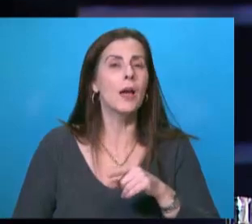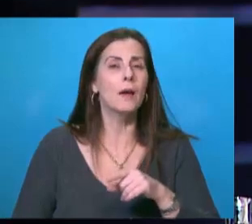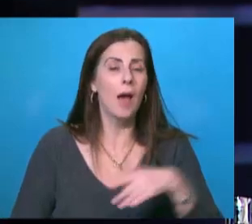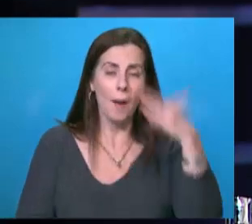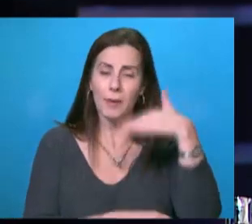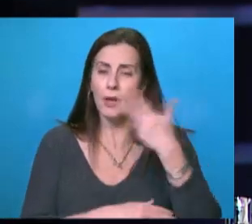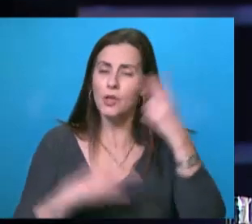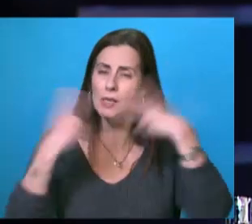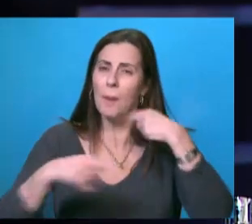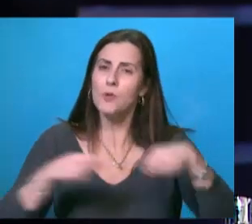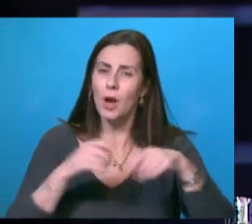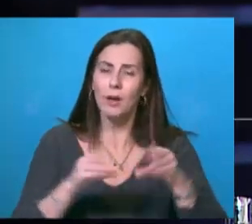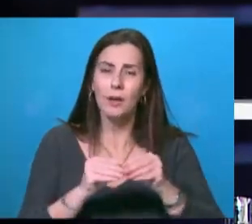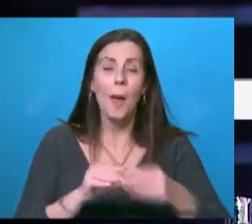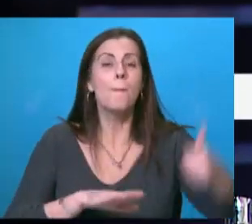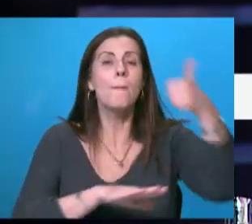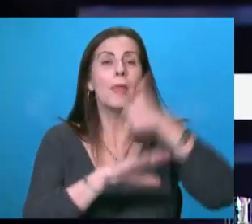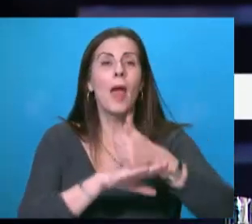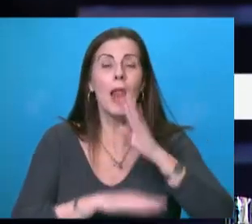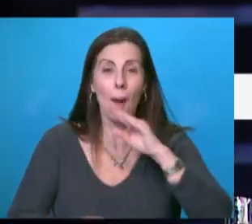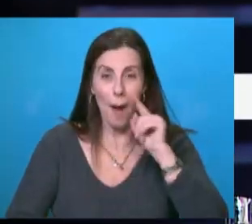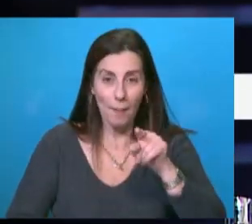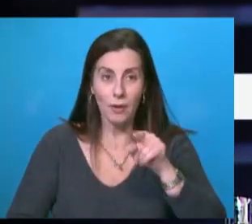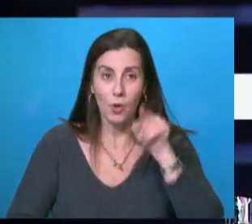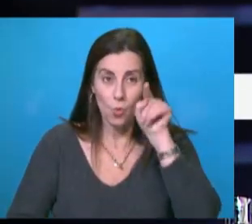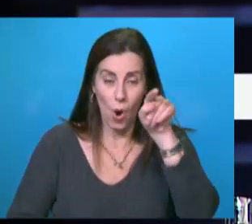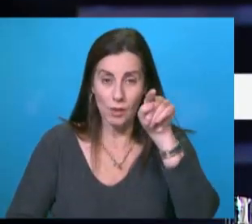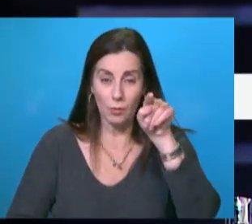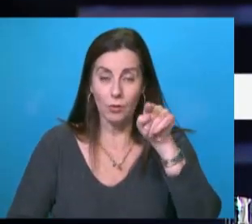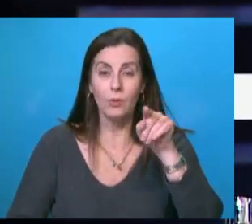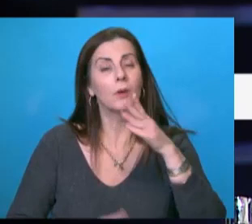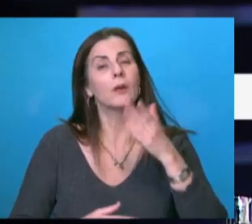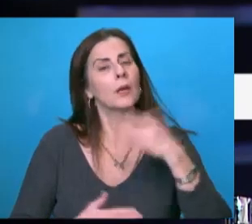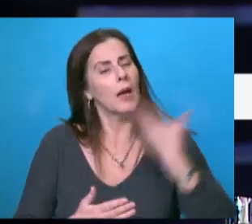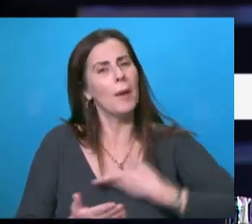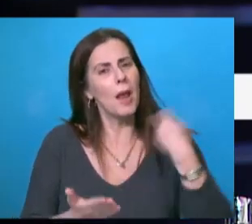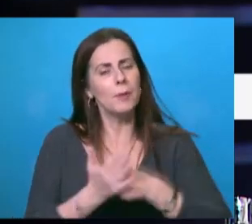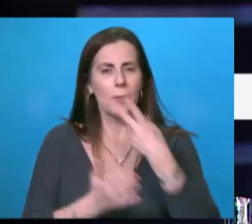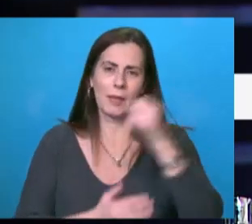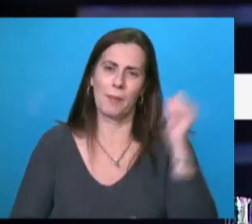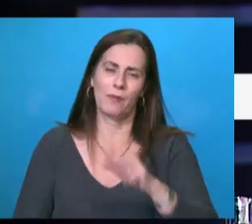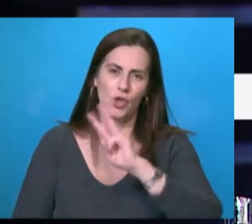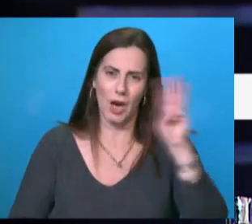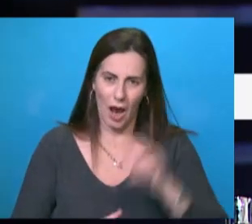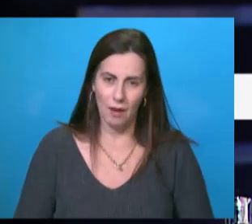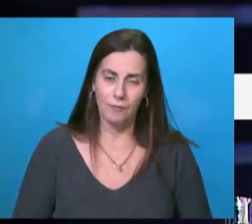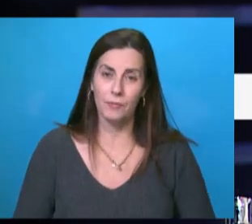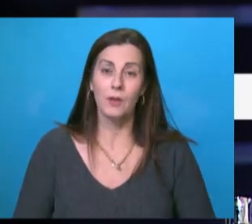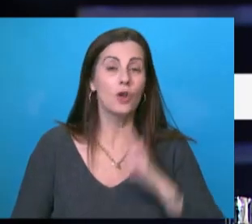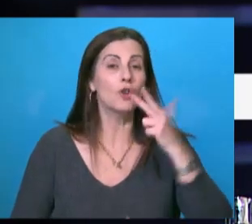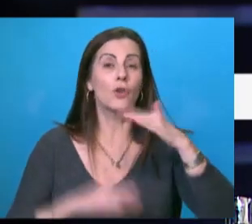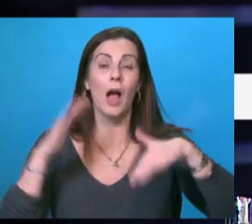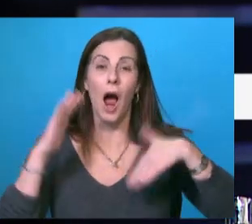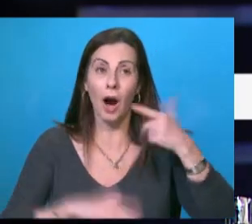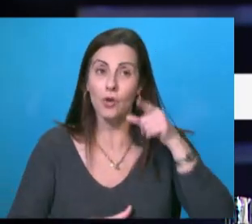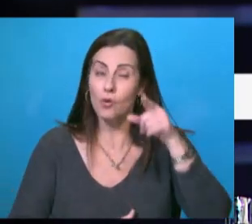להסדר עם מנהל הבר נוער לשעבר, שאול גנון, שבמסגרתו הוא יפוצה ב-200,000 שקלים. זה קורה 3 שנים לאחר שגנון טבע